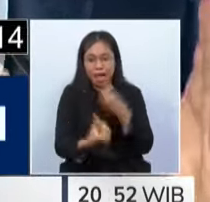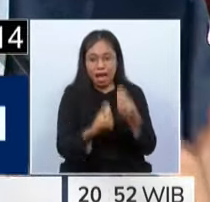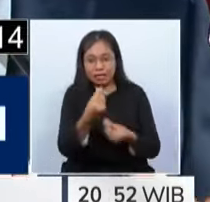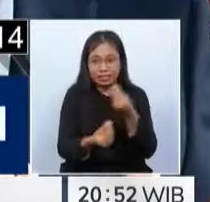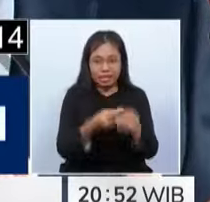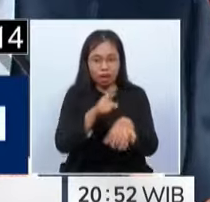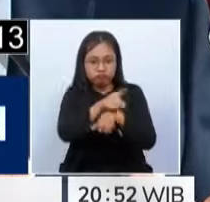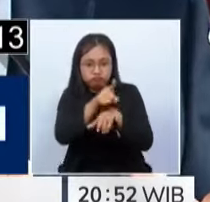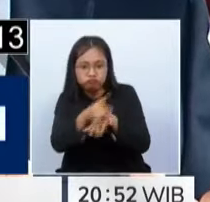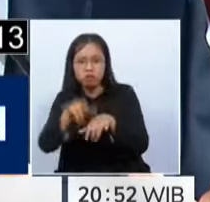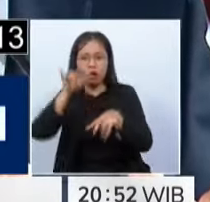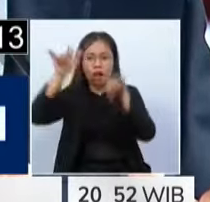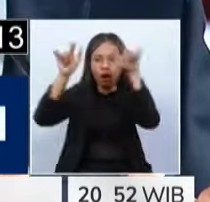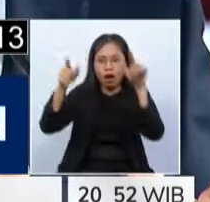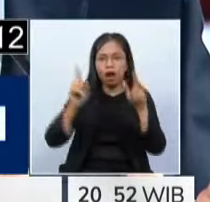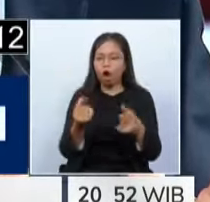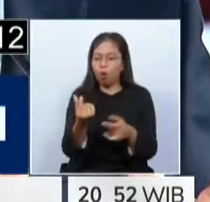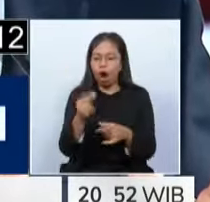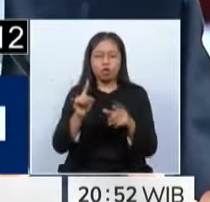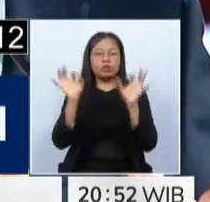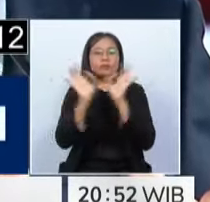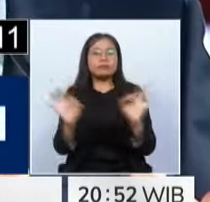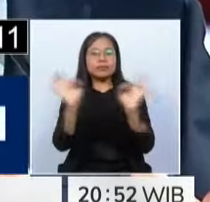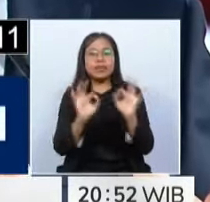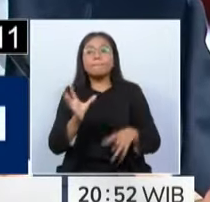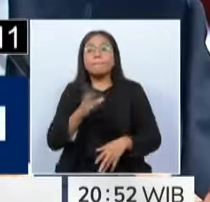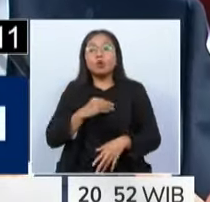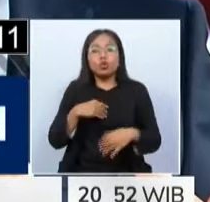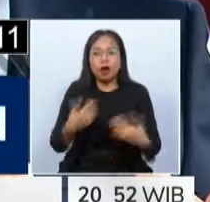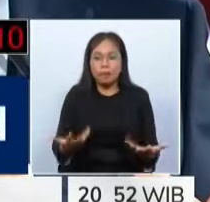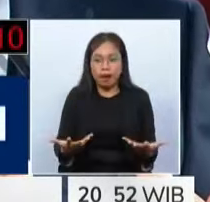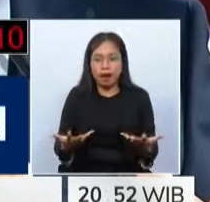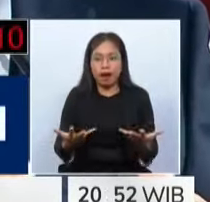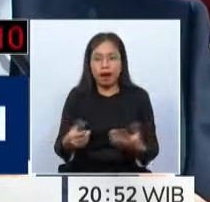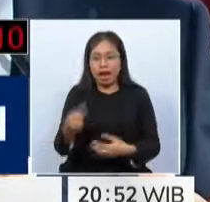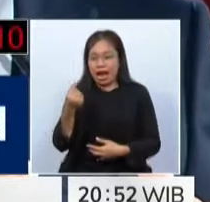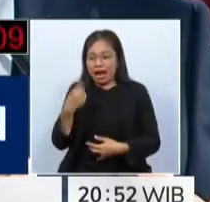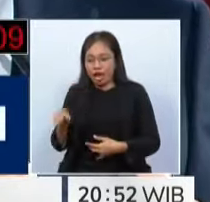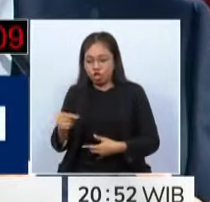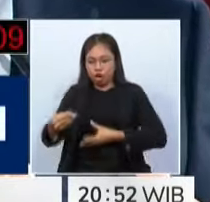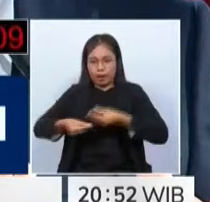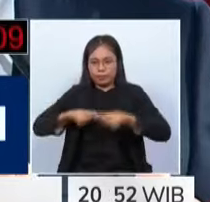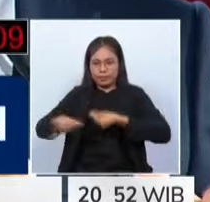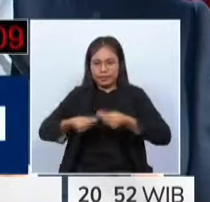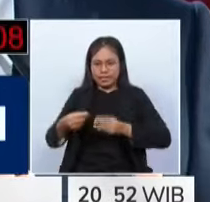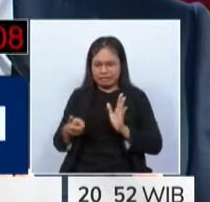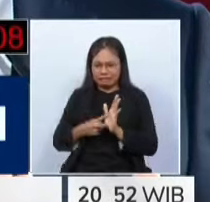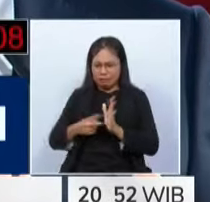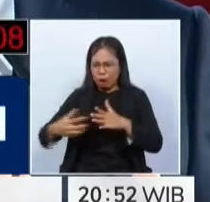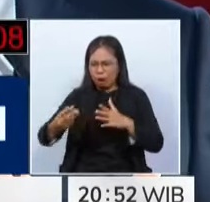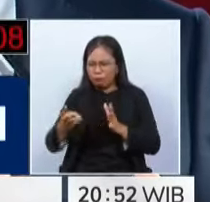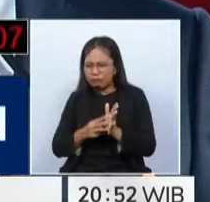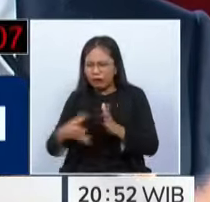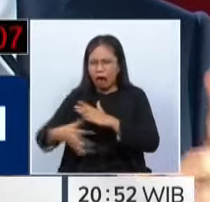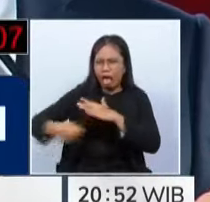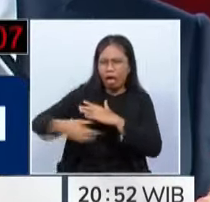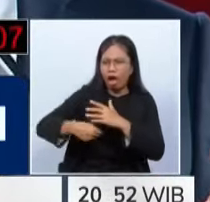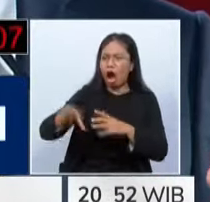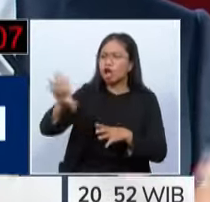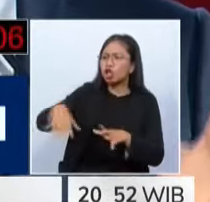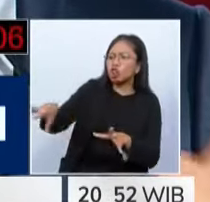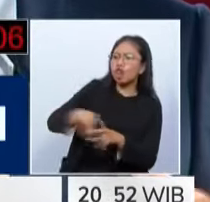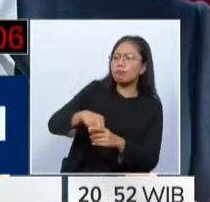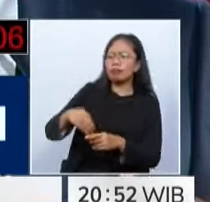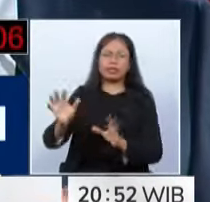itu bersih tidak melibatkan korporasi-korporasi yang punya masalah dengan korupsi dengan begitu maka bukan